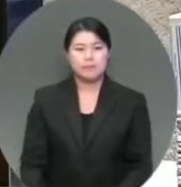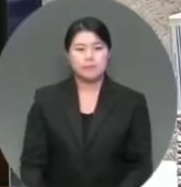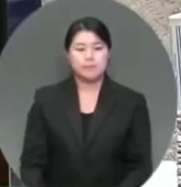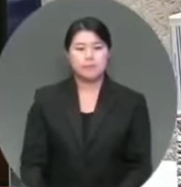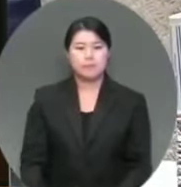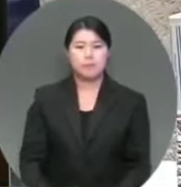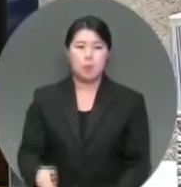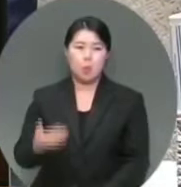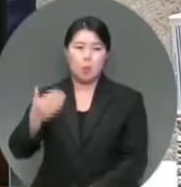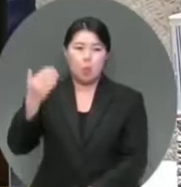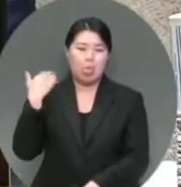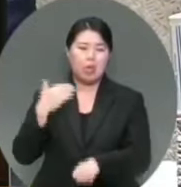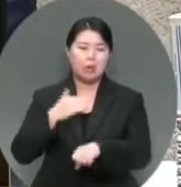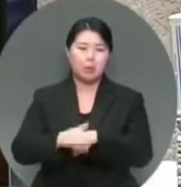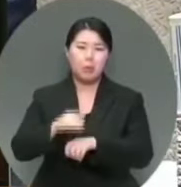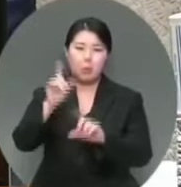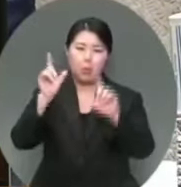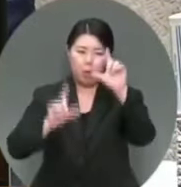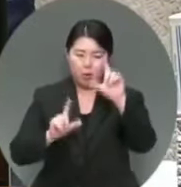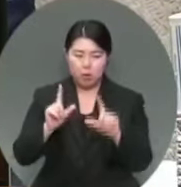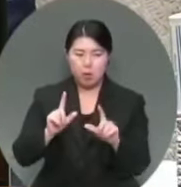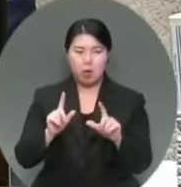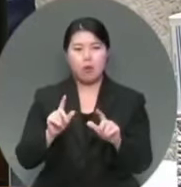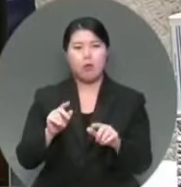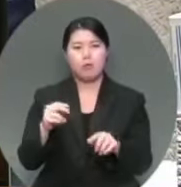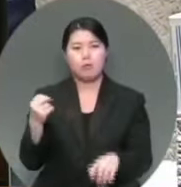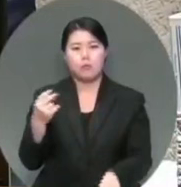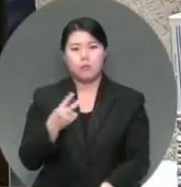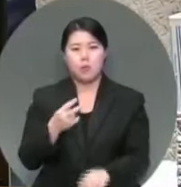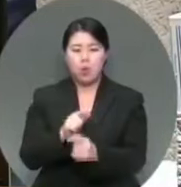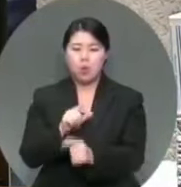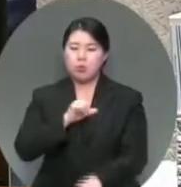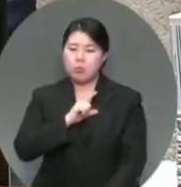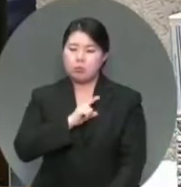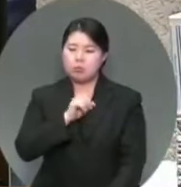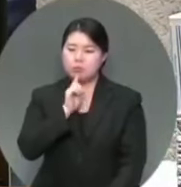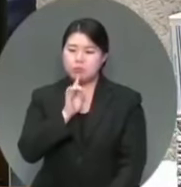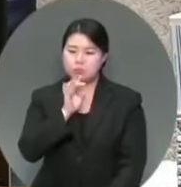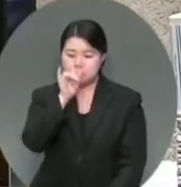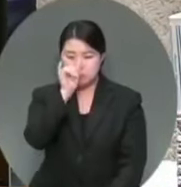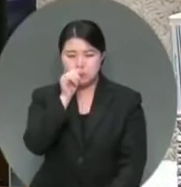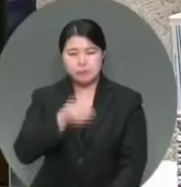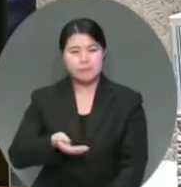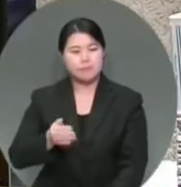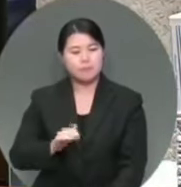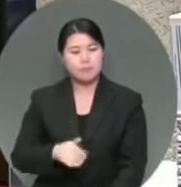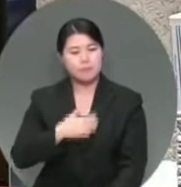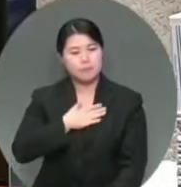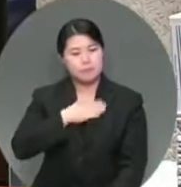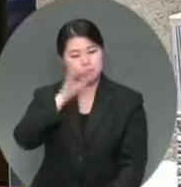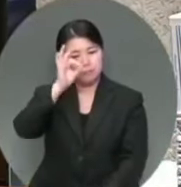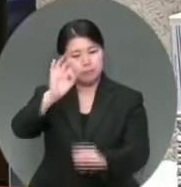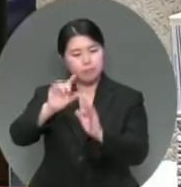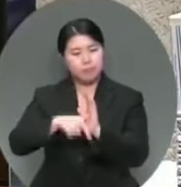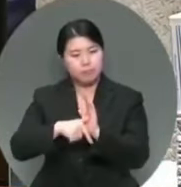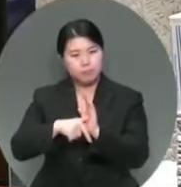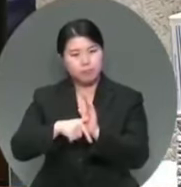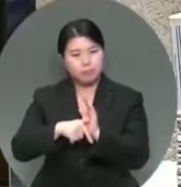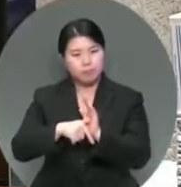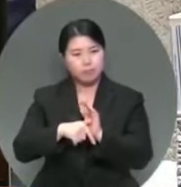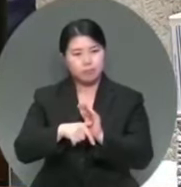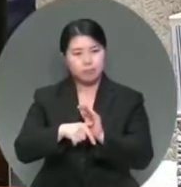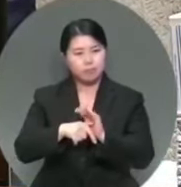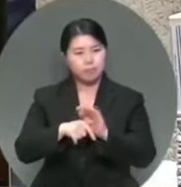모형이다. 또 여러 가지 뭐 명칭은 하고 있지만 저희가 볼 때는 이것만으로는 이 지금